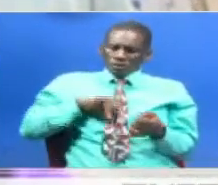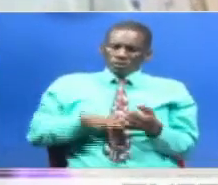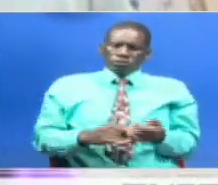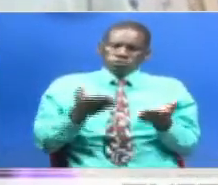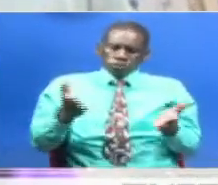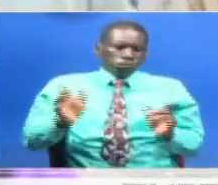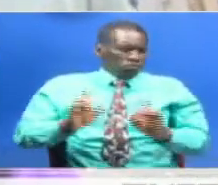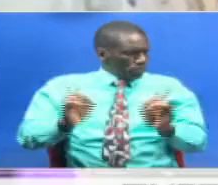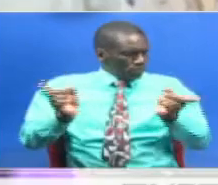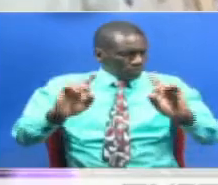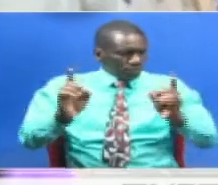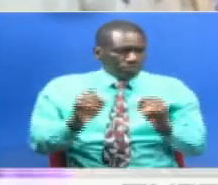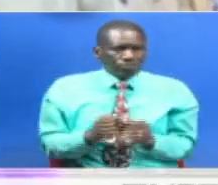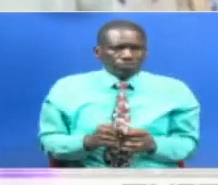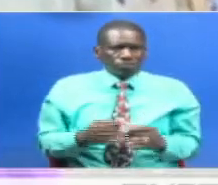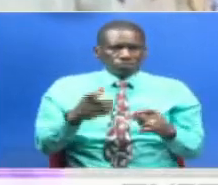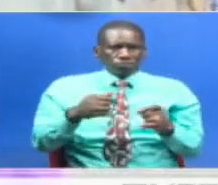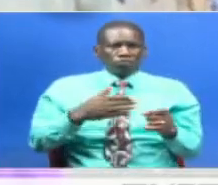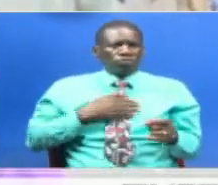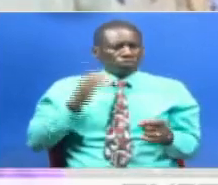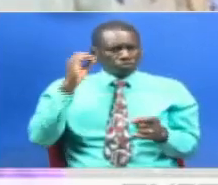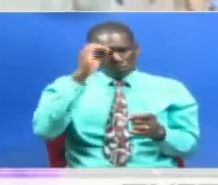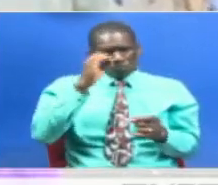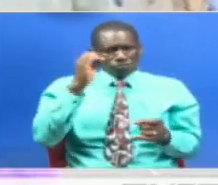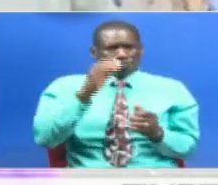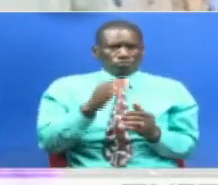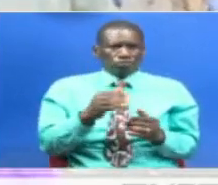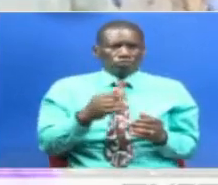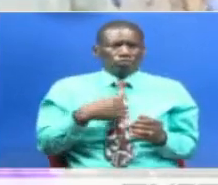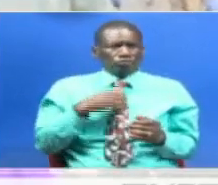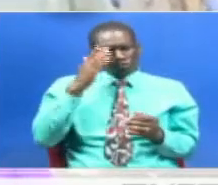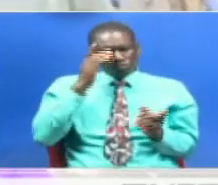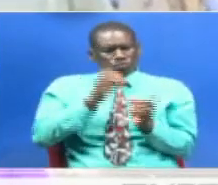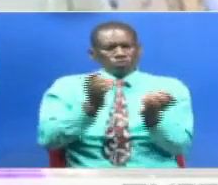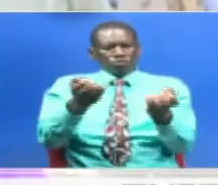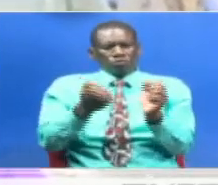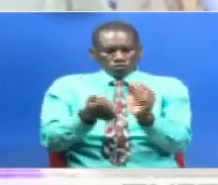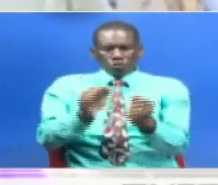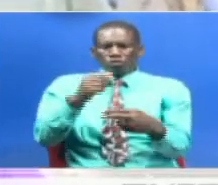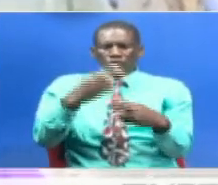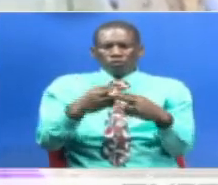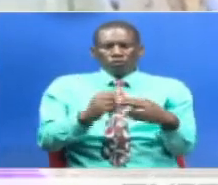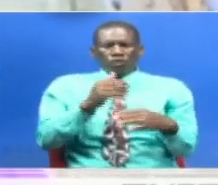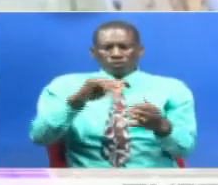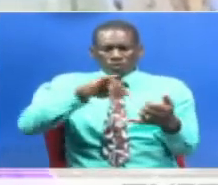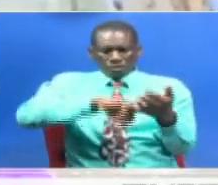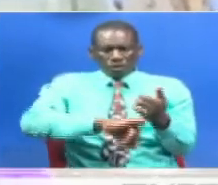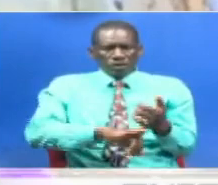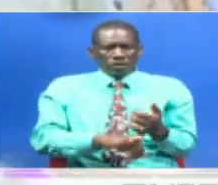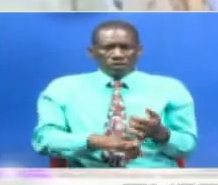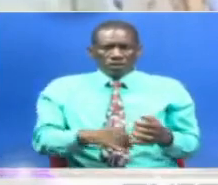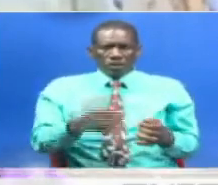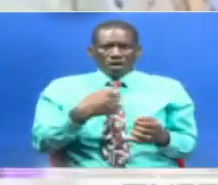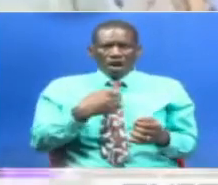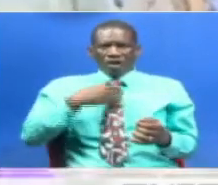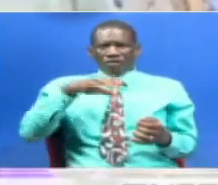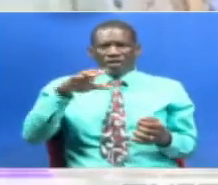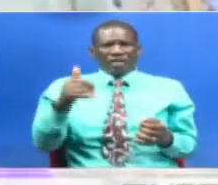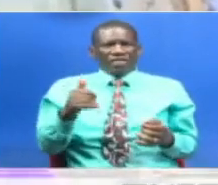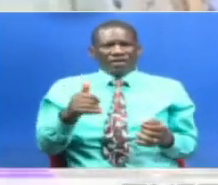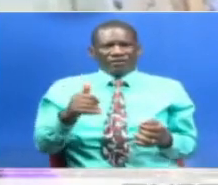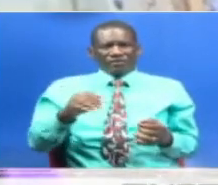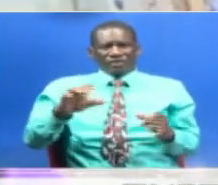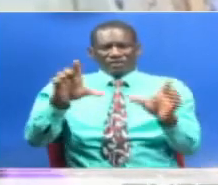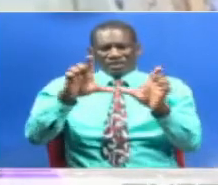yake. According to maoni yangu, mimi naona hakuna haja to change majina. Because niko na other